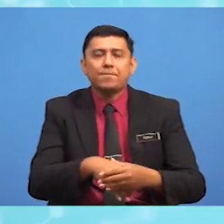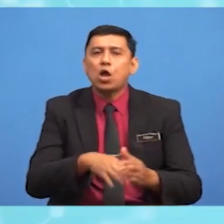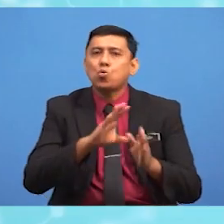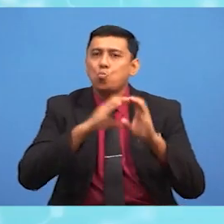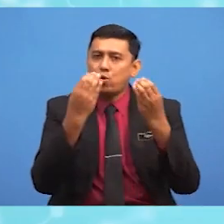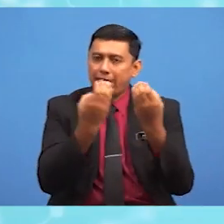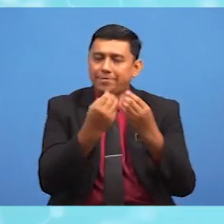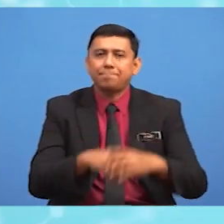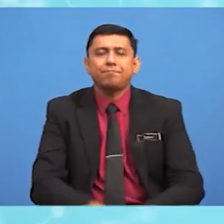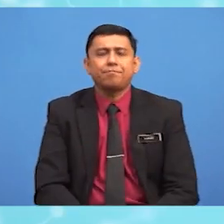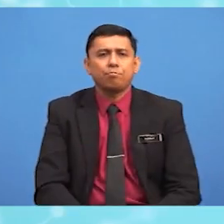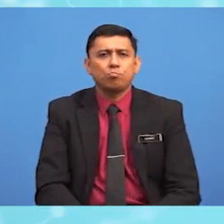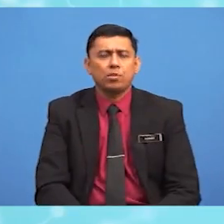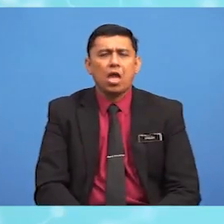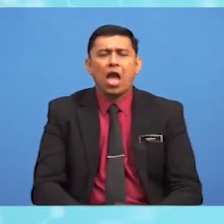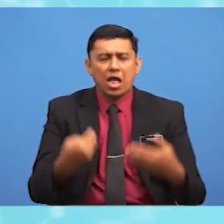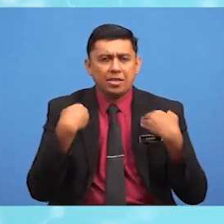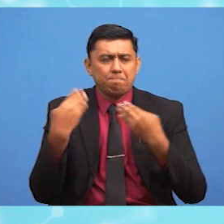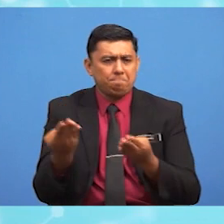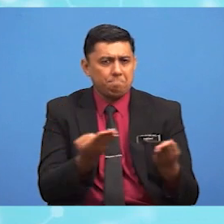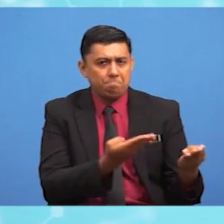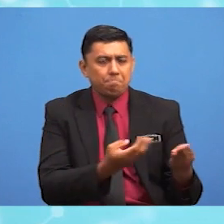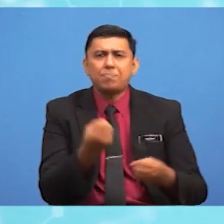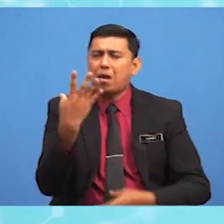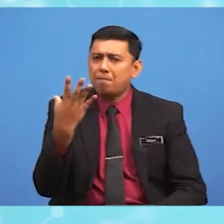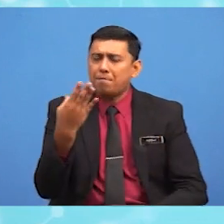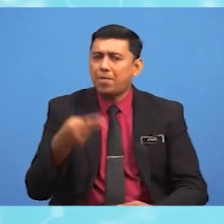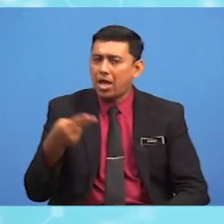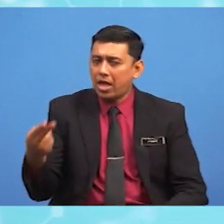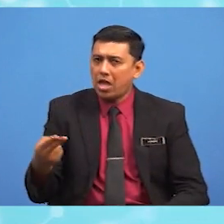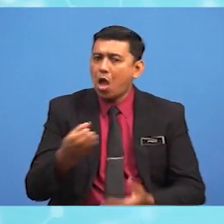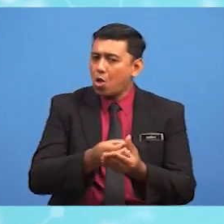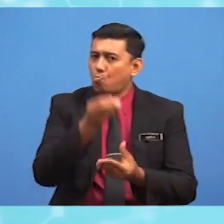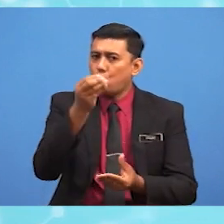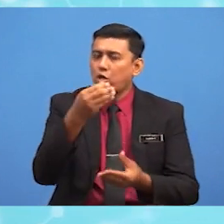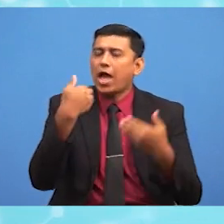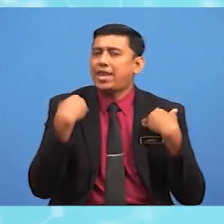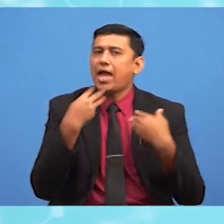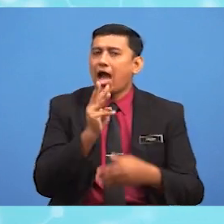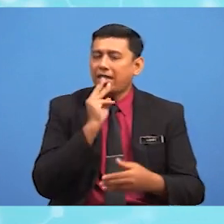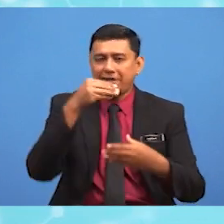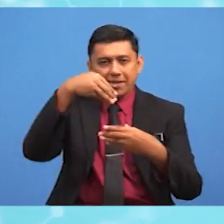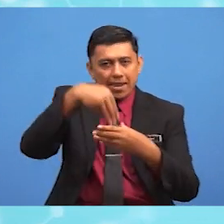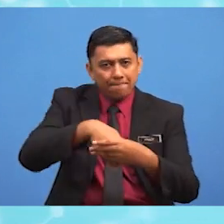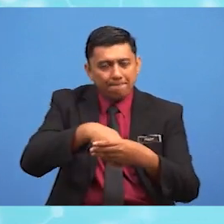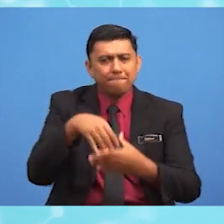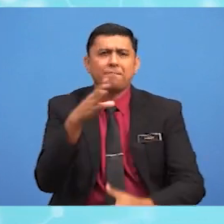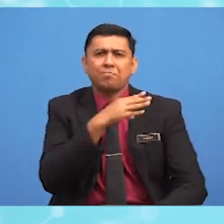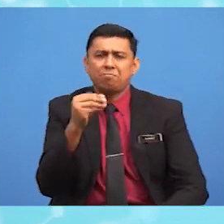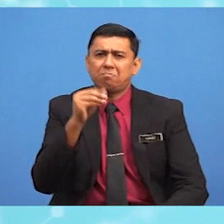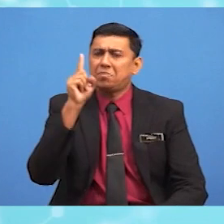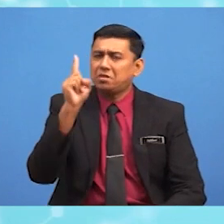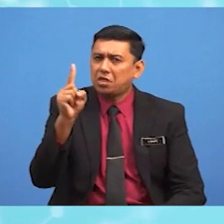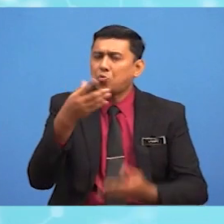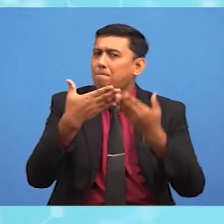Di sini, cikgu ada bawa beberapa bahan, iaitu botol yang berisi air di dalamnya dan